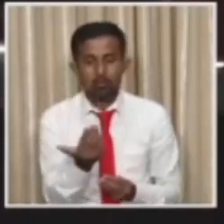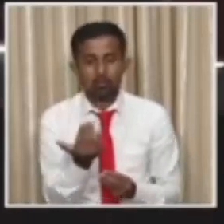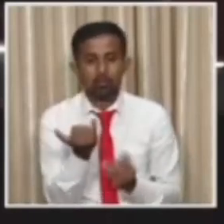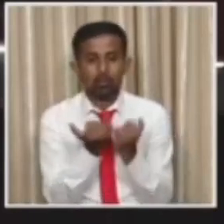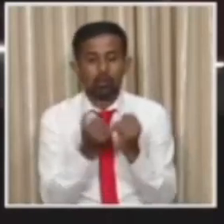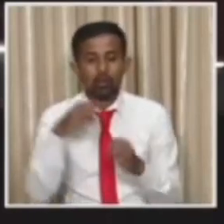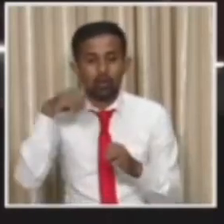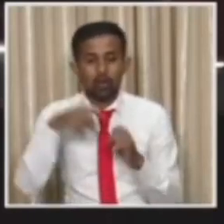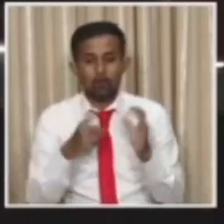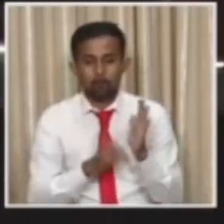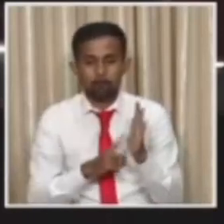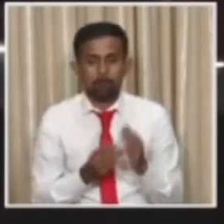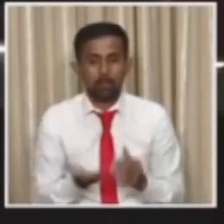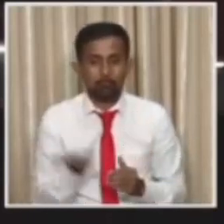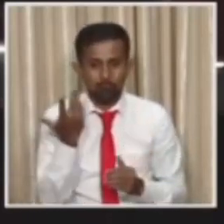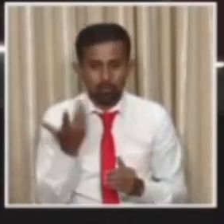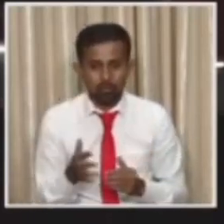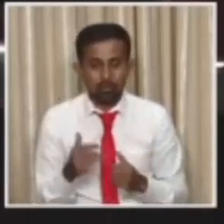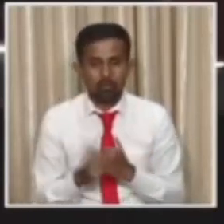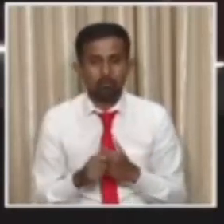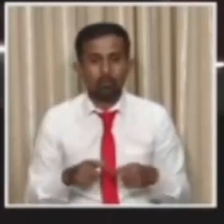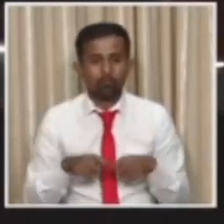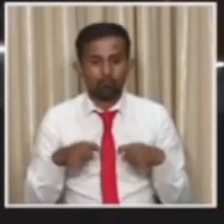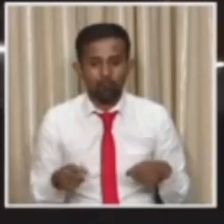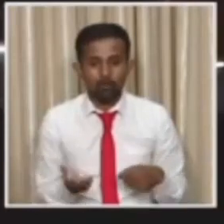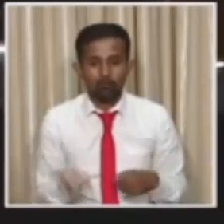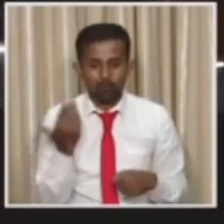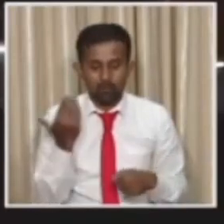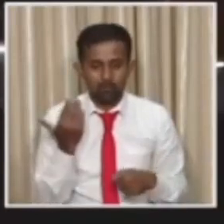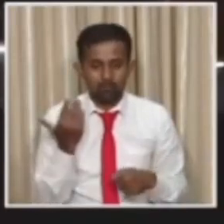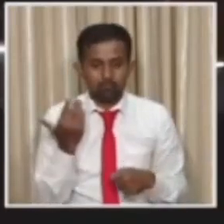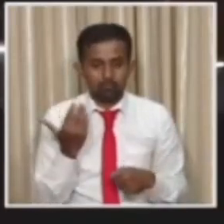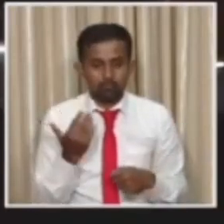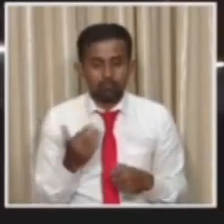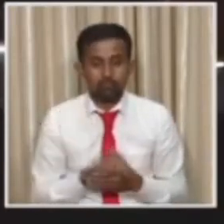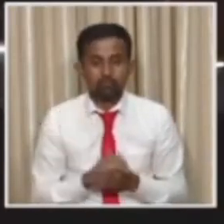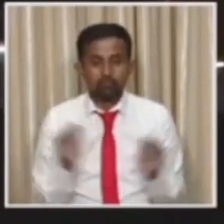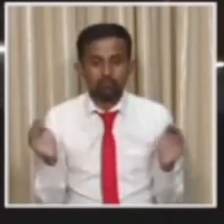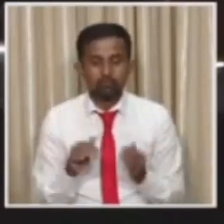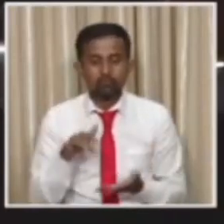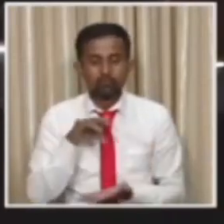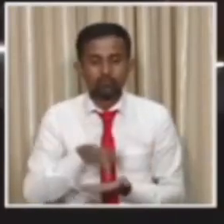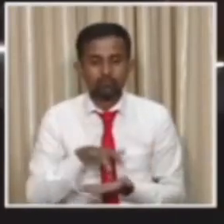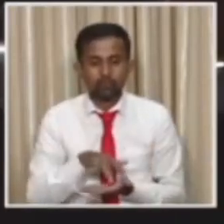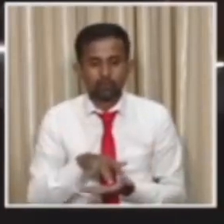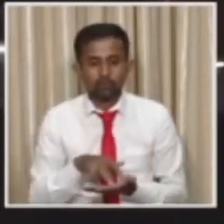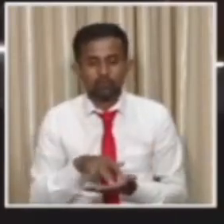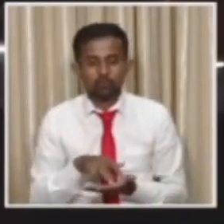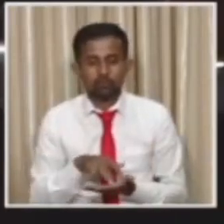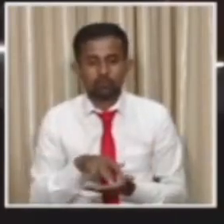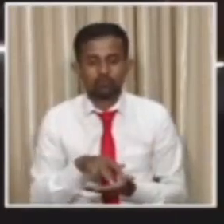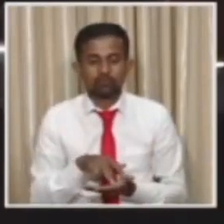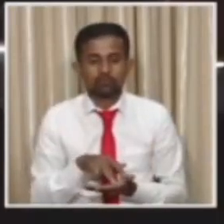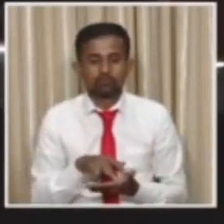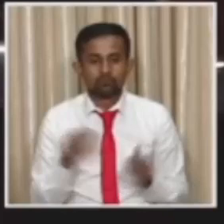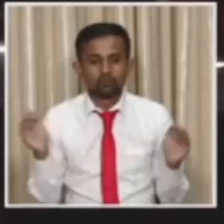බිල් එක වැඩි. මේගොල්ලන්ගේ ඒක නිසා තමයි නිෂ්පාදන වියදම අපිට වැඩි වෙලා තියෙන්නේ. ඒක නිසා මේ සුළු හා මධ්‍යම පරිමාණ